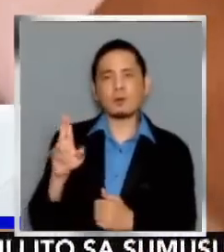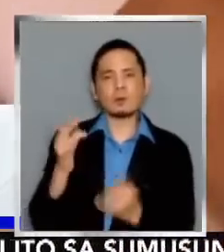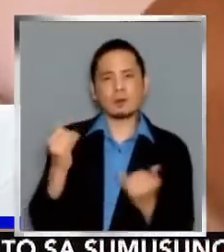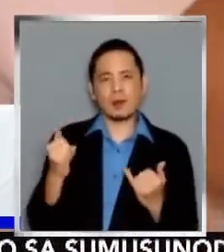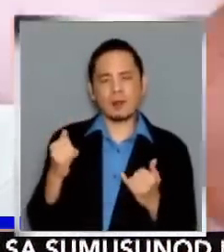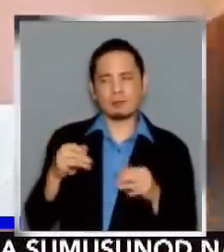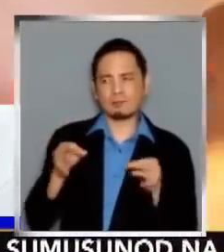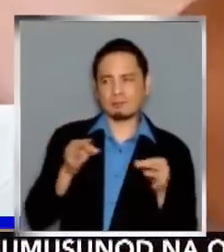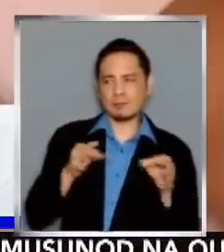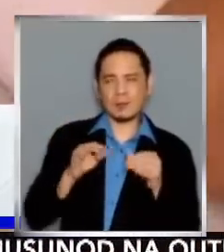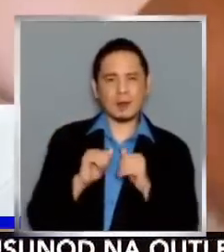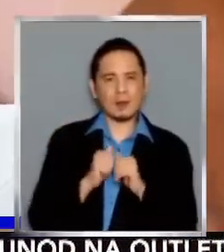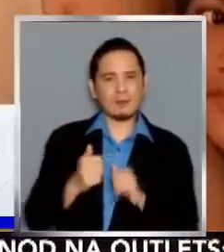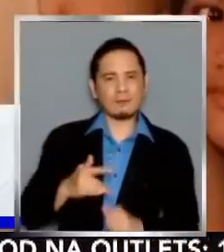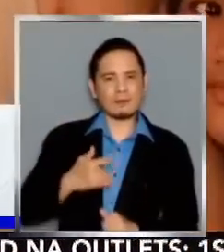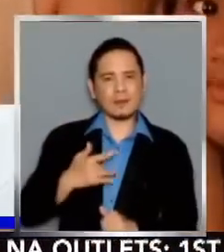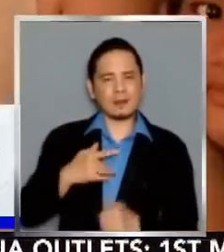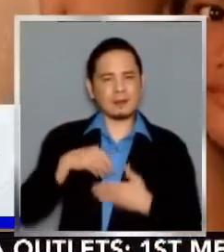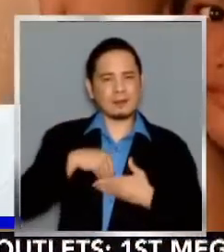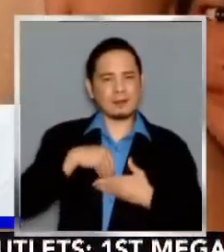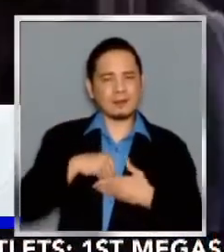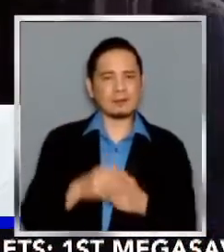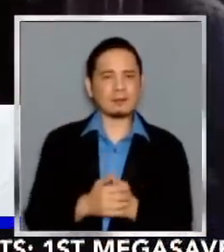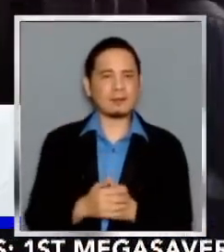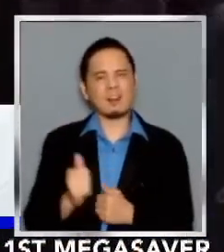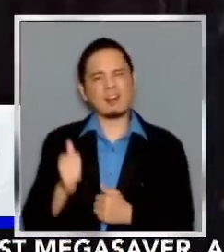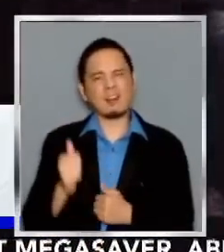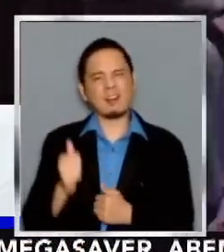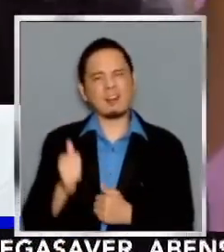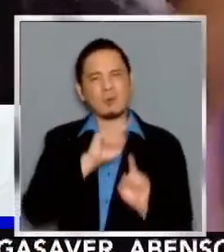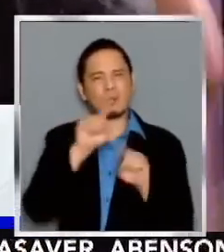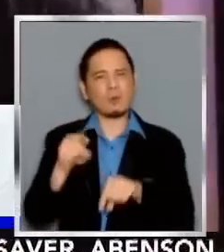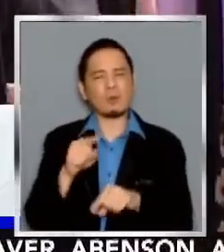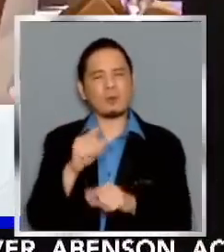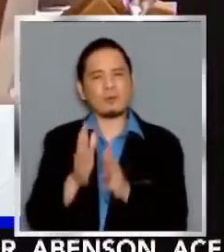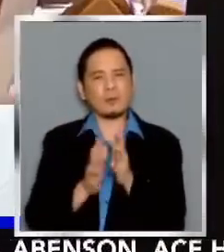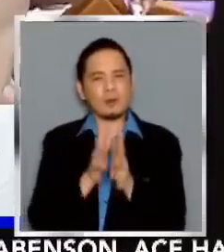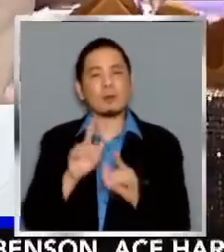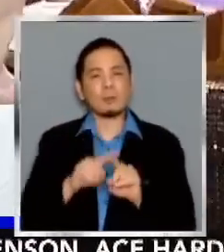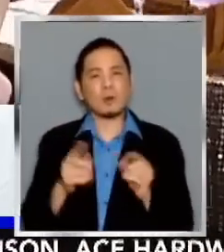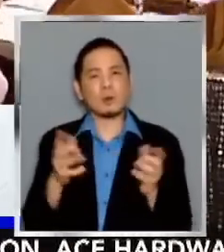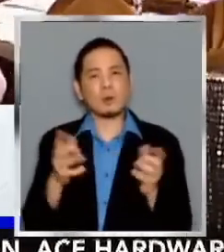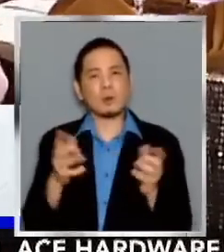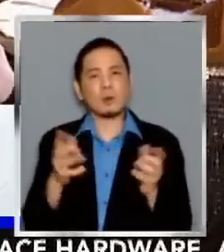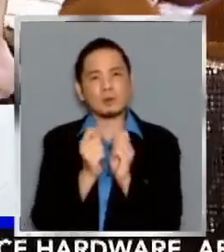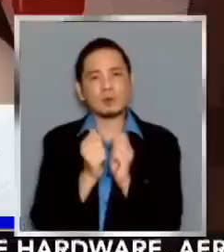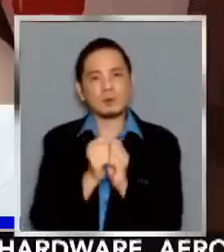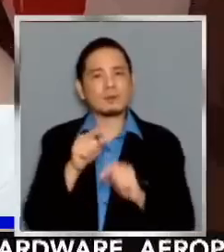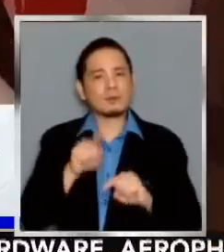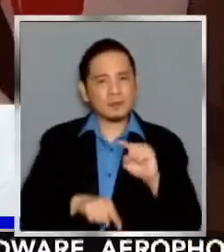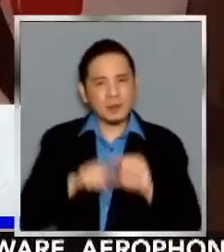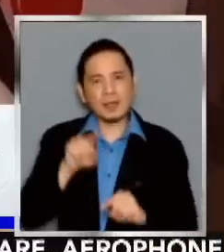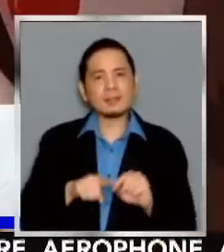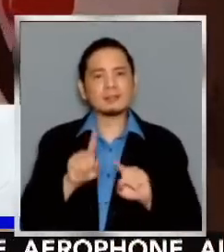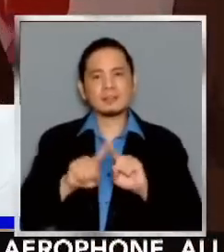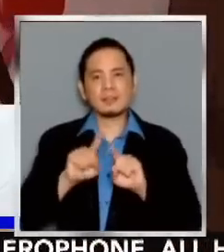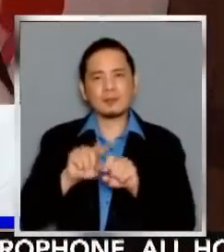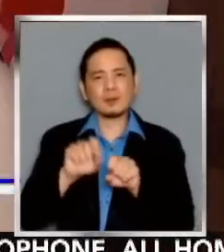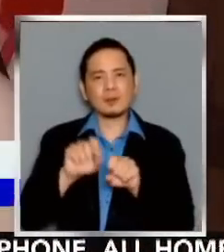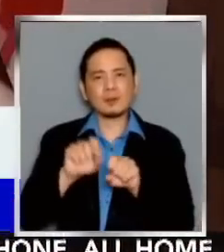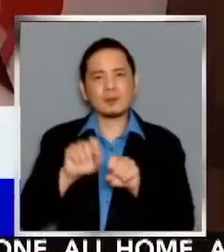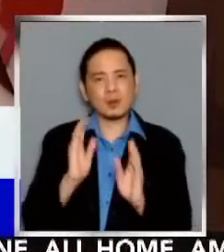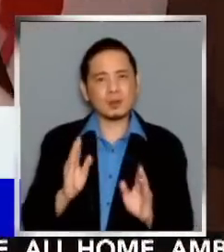man mahilig sa parties, gusto raw ni Ruru na makasama ang mga kaibigan at kasamahan sa showbiz. Para mas gusto, mas